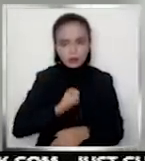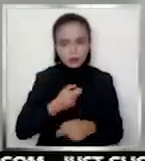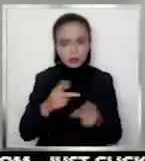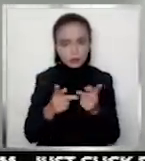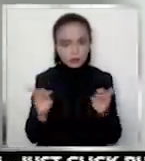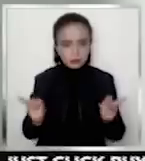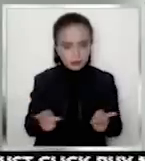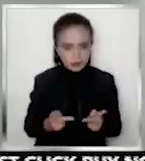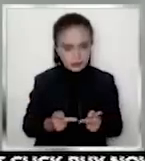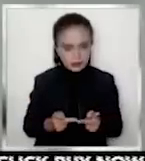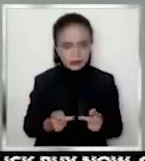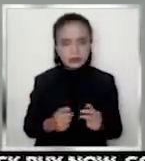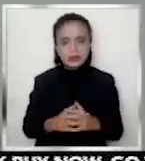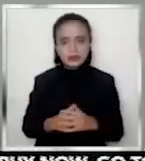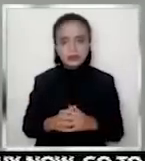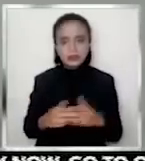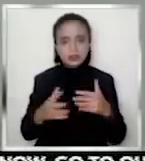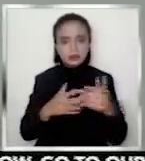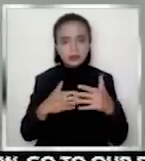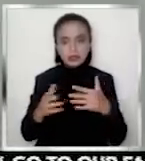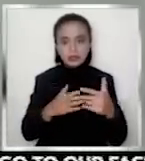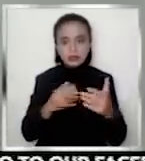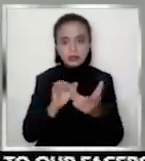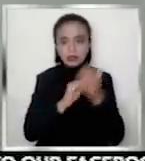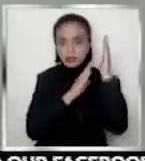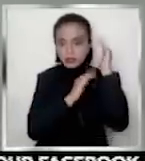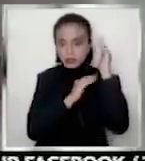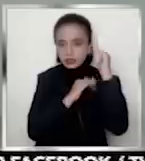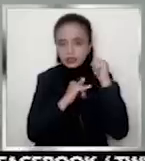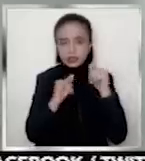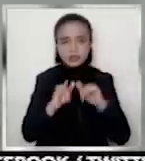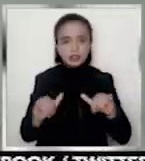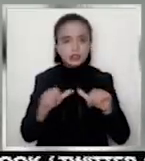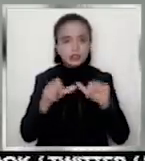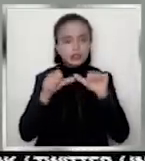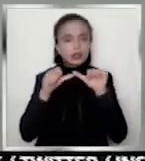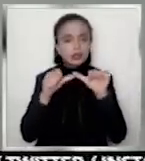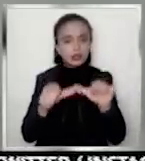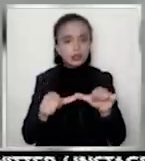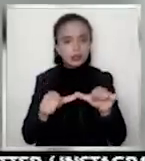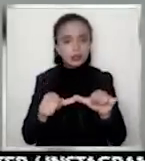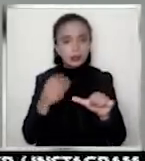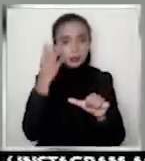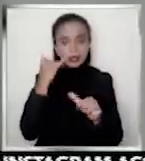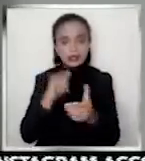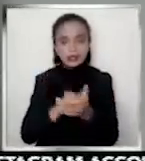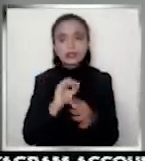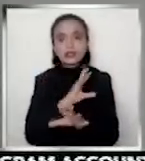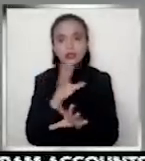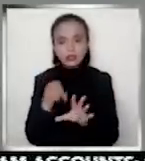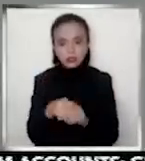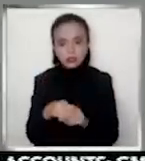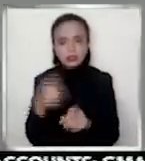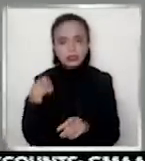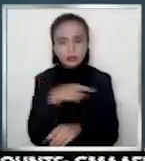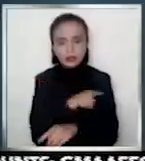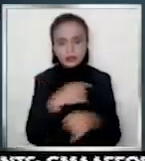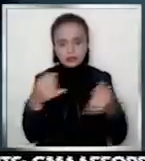piloto, ayon sa batas ang ginagawa natin pagpapatrolyo dito ay pasok ito sa loob ng ating exclusive economic